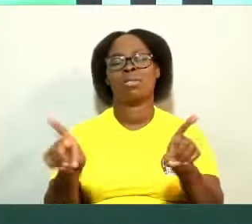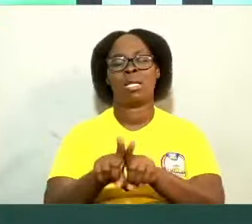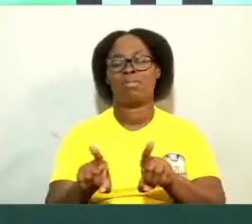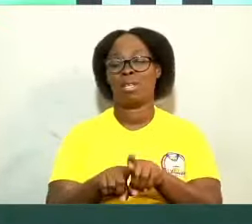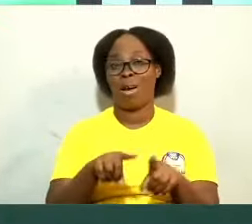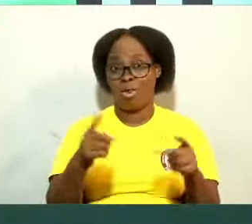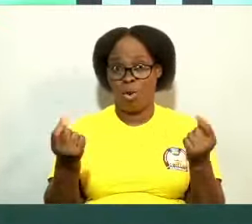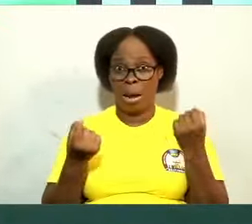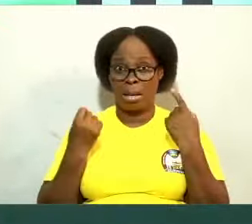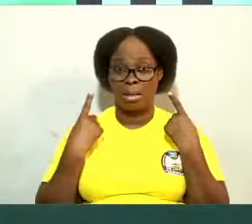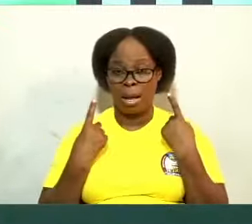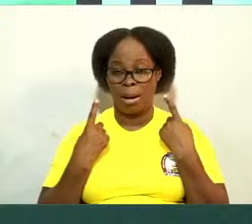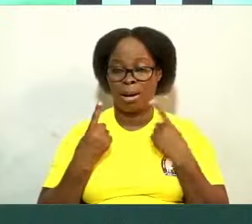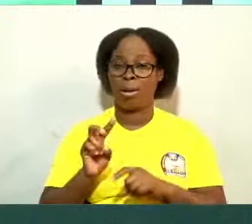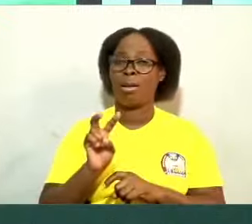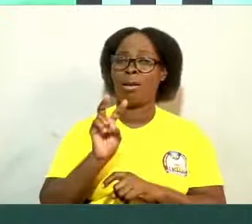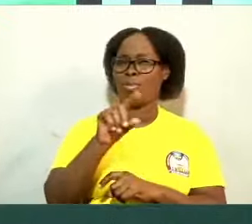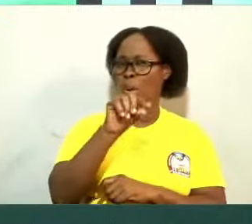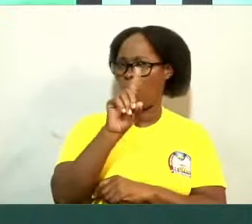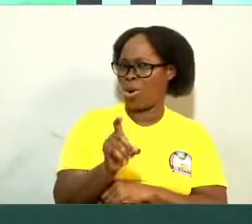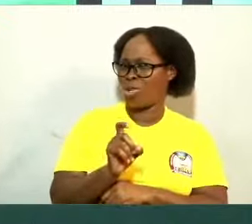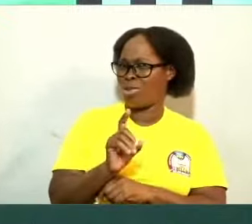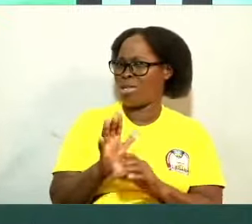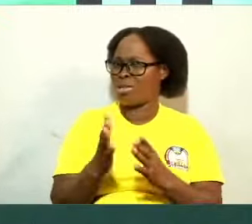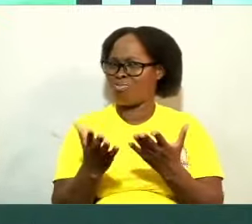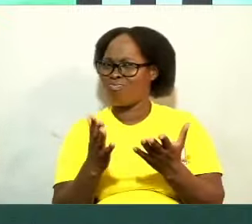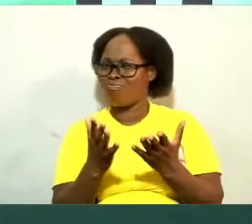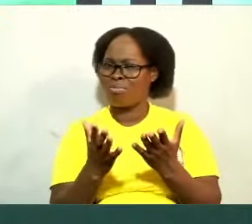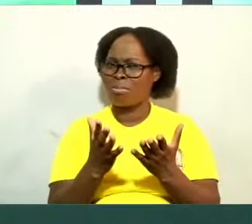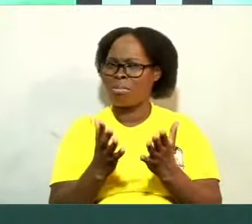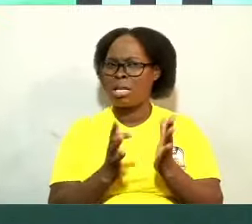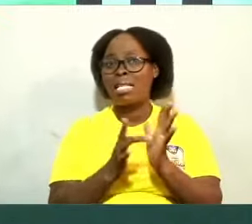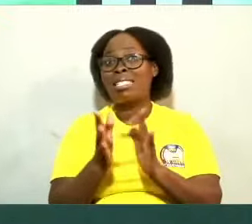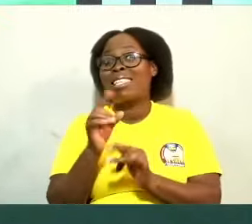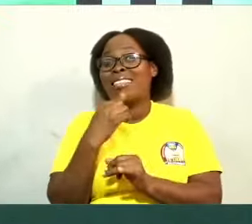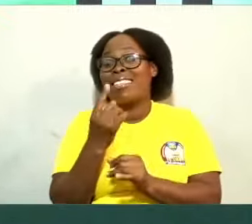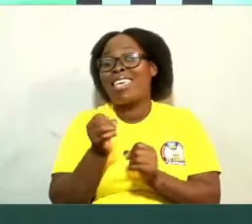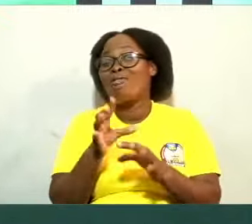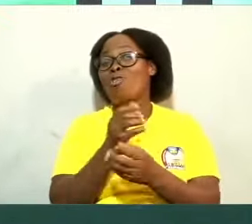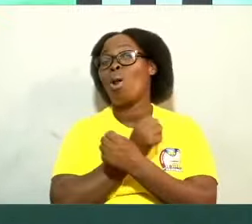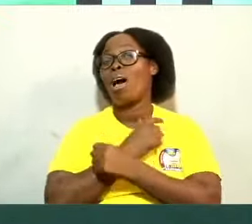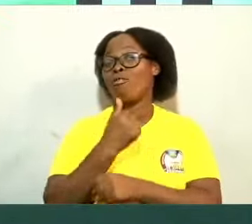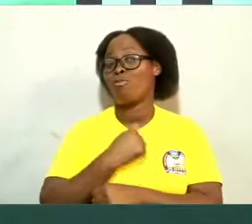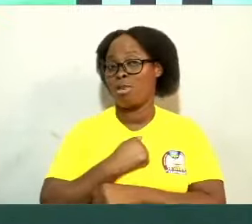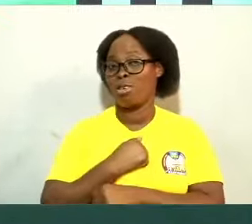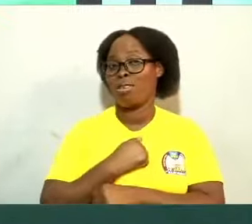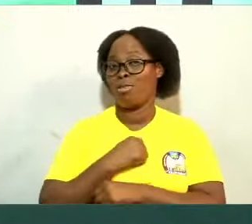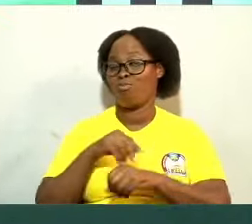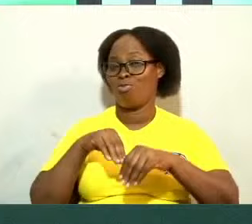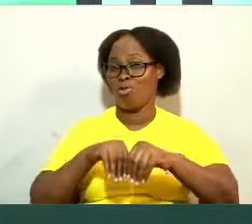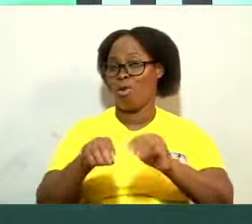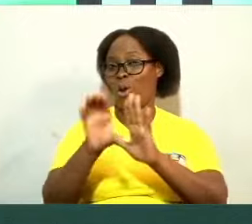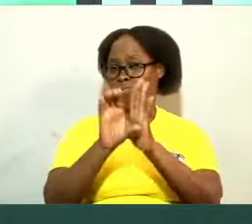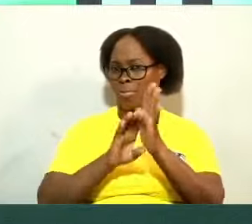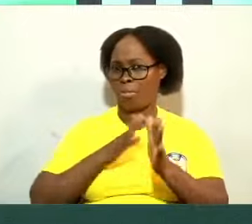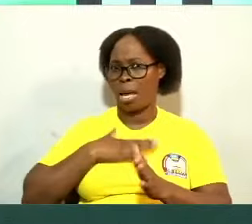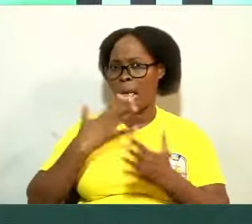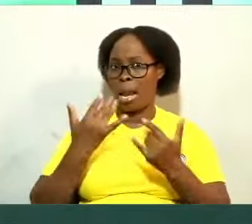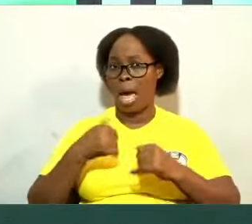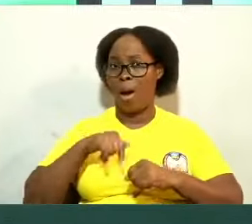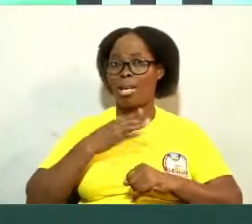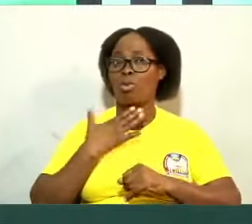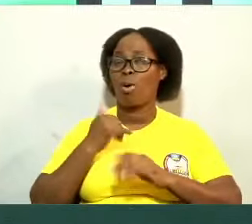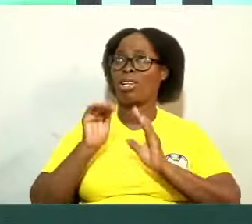mnaelewa. Angalia kaswali yako kalivyokaa. Amesema mkinipenda mtashika amri zangu. Sasa